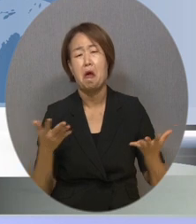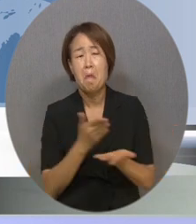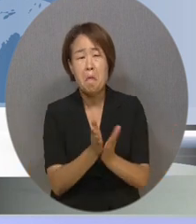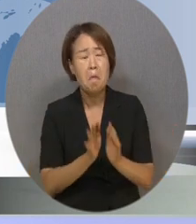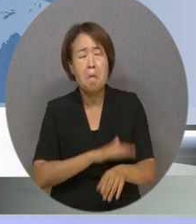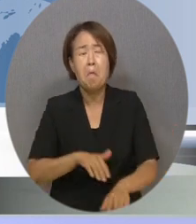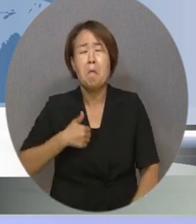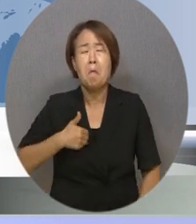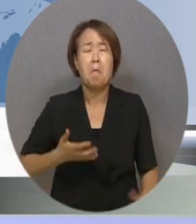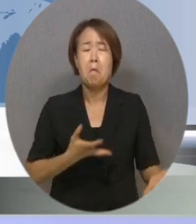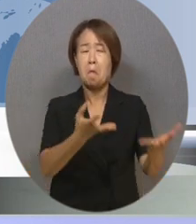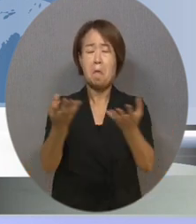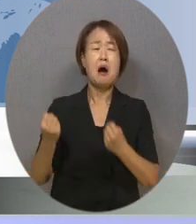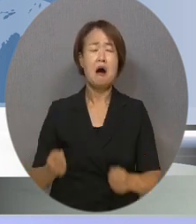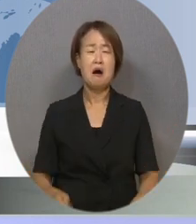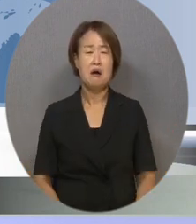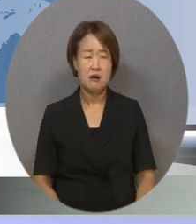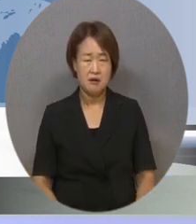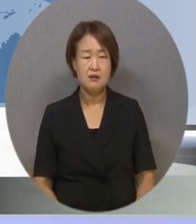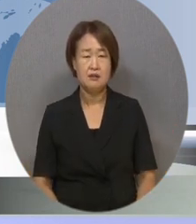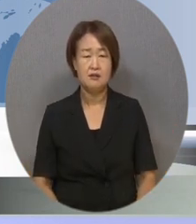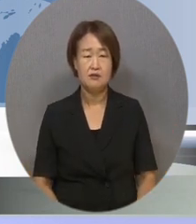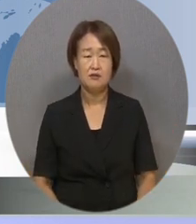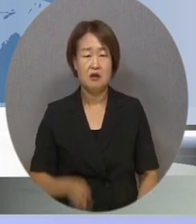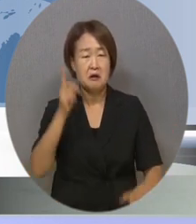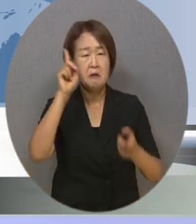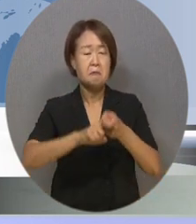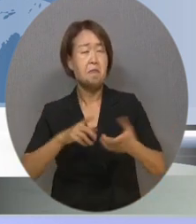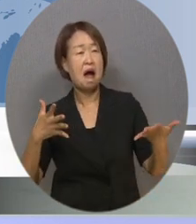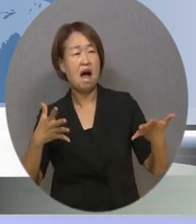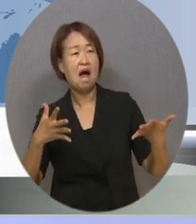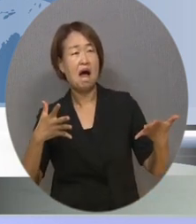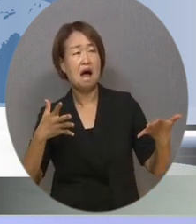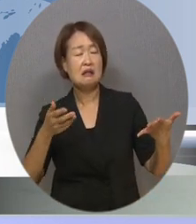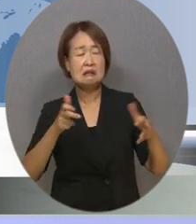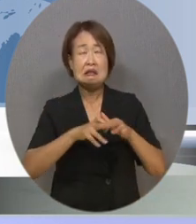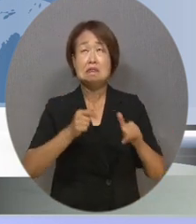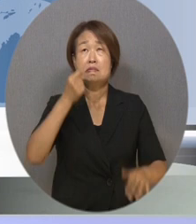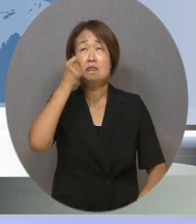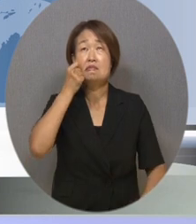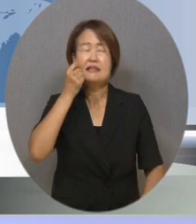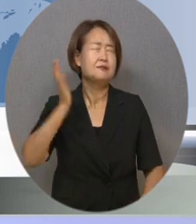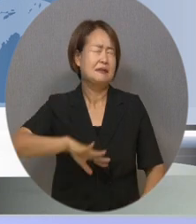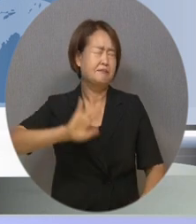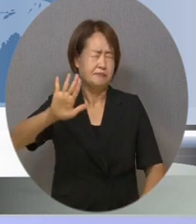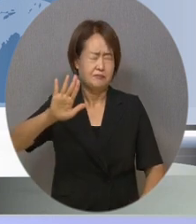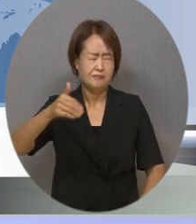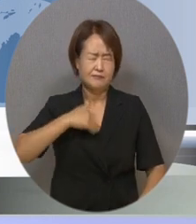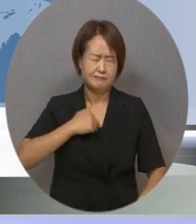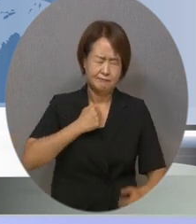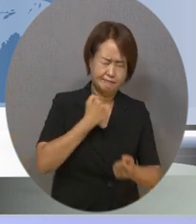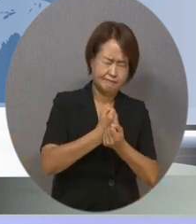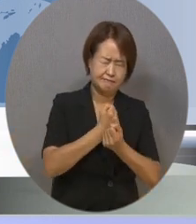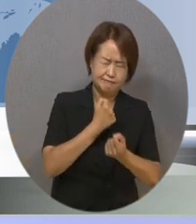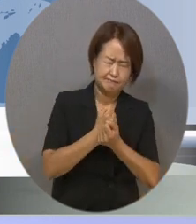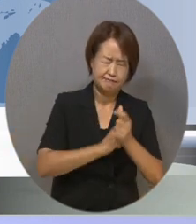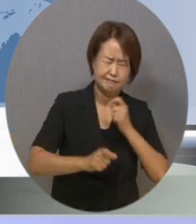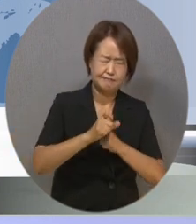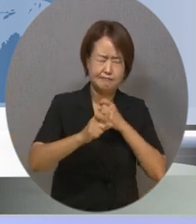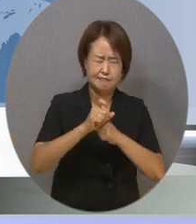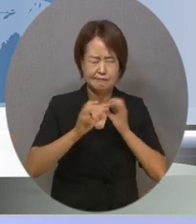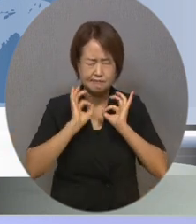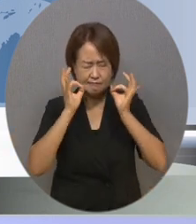잘 모르는 사람들이 많은데요. 무관심의 서름 속에서도 꿈을 향한 도전을 이어가고 있는 우리나라 국가대표